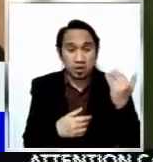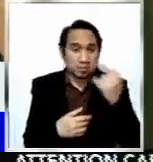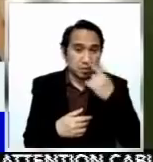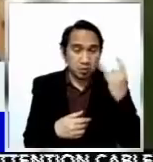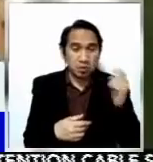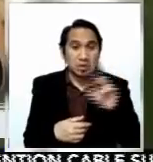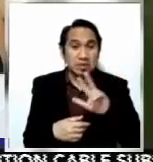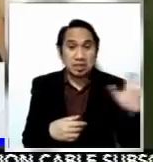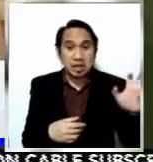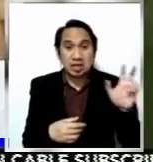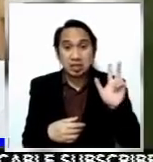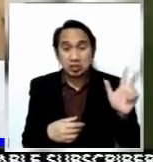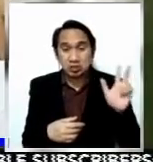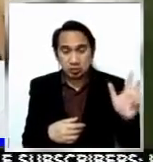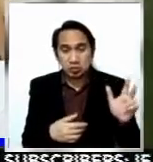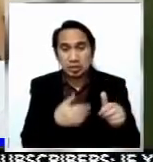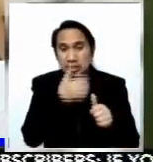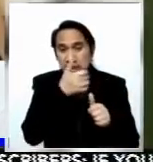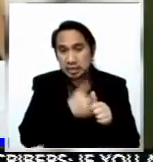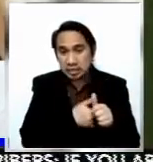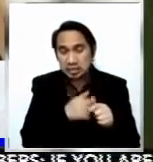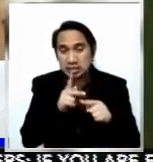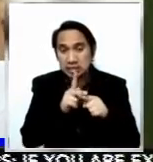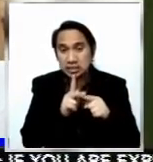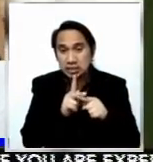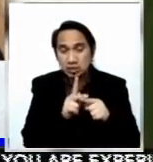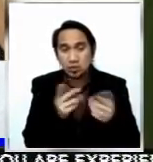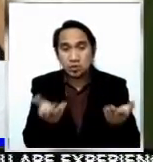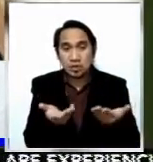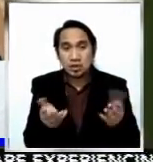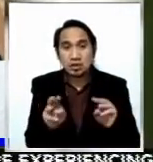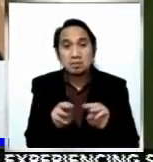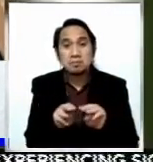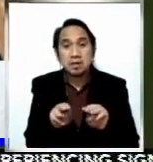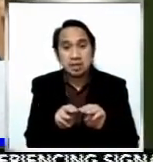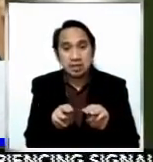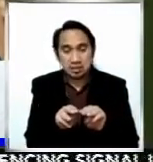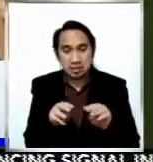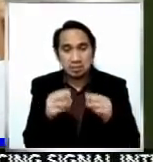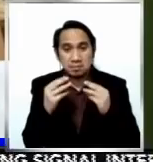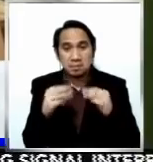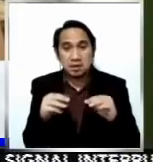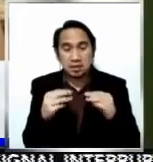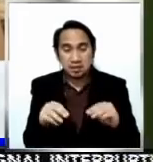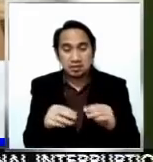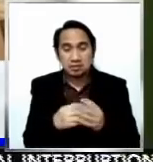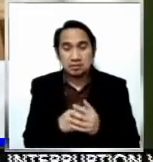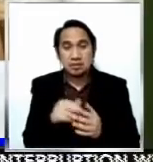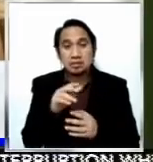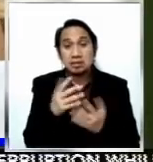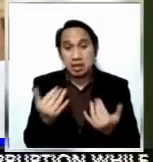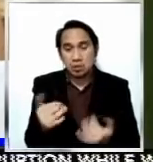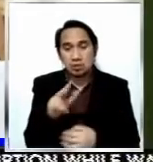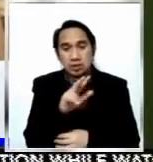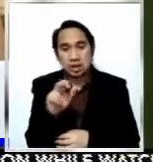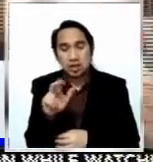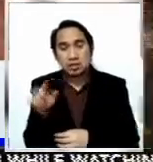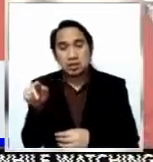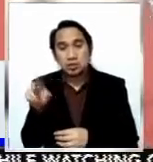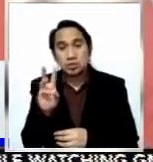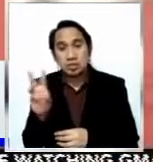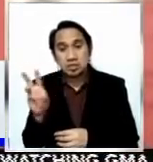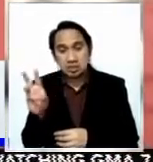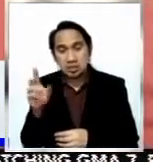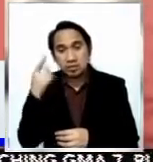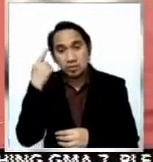pesos ang kada kilo ng kasing matpige dito sa Marikina Public Market. Pumapalo naman hanggang 360 pesos ang kada kilo ng liempo.